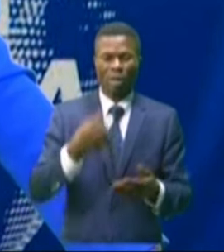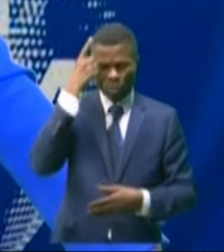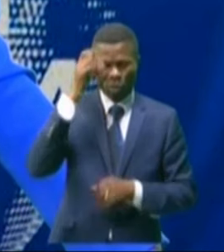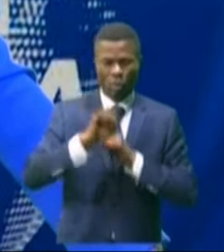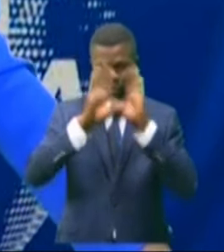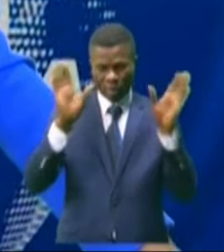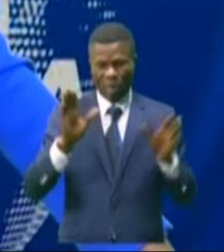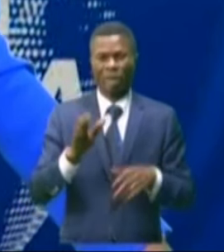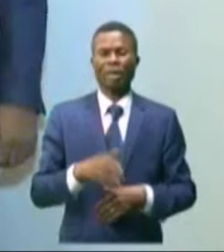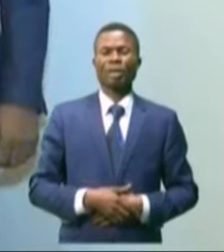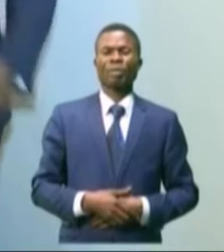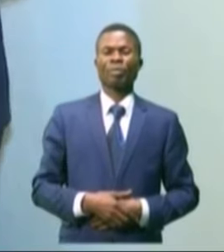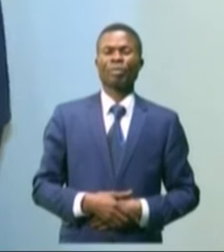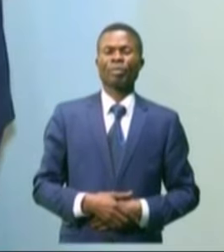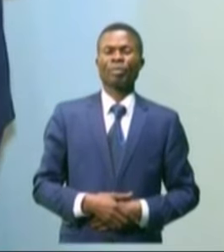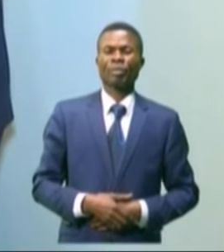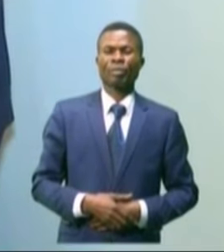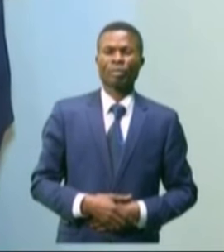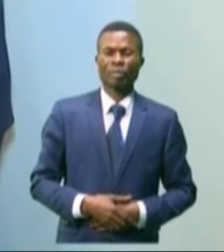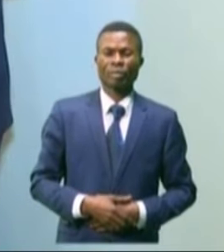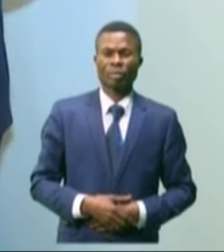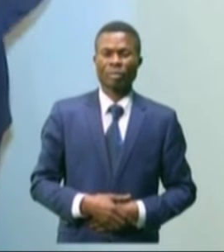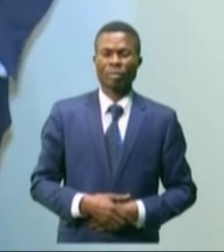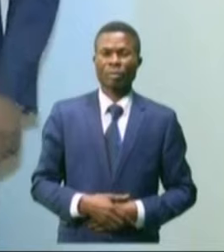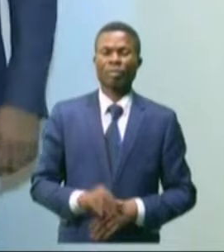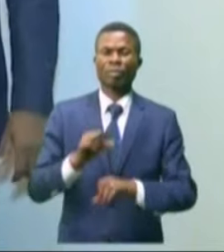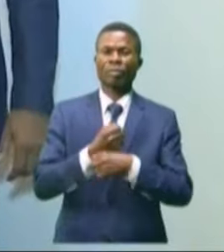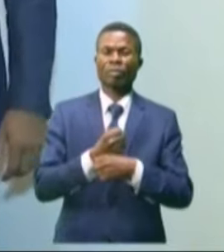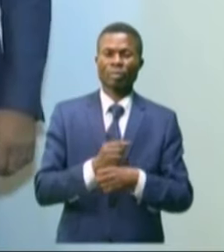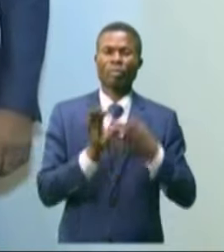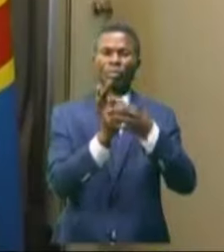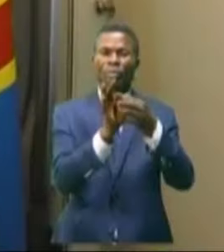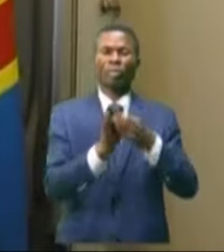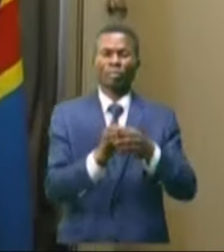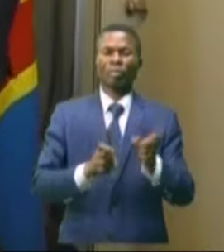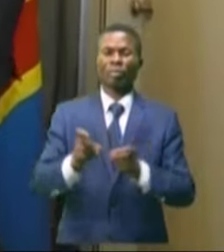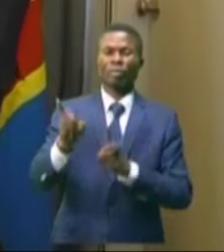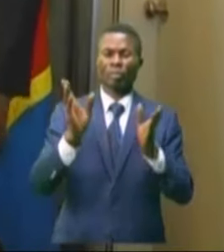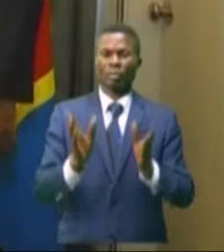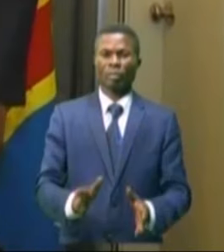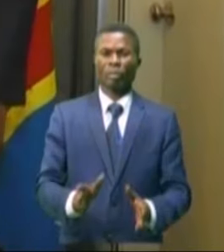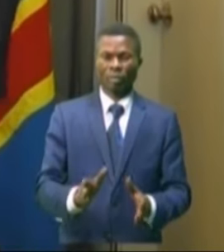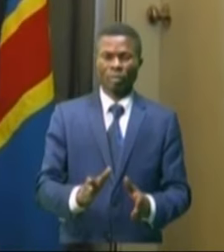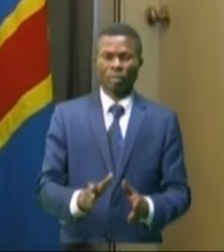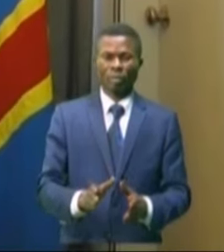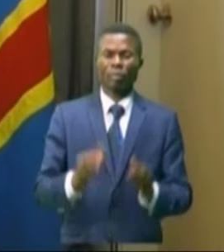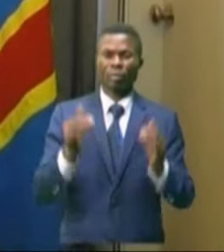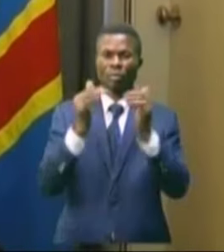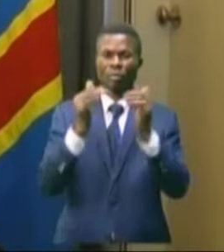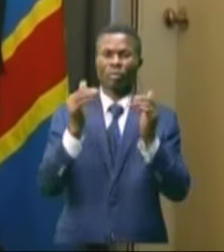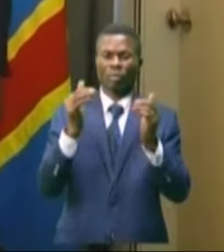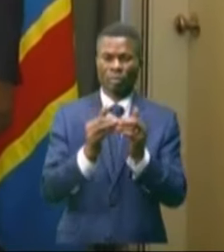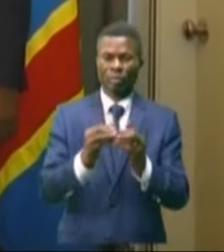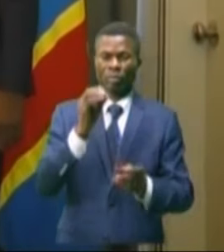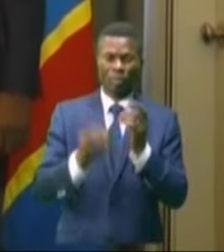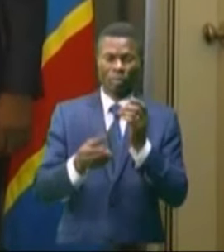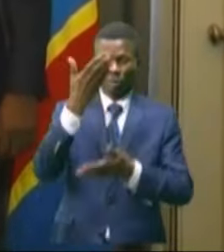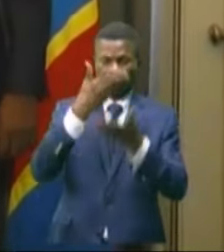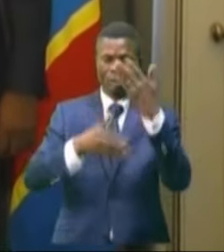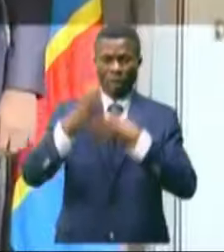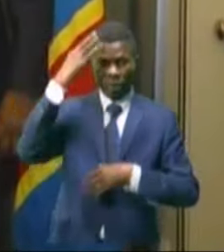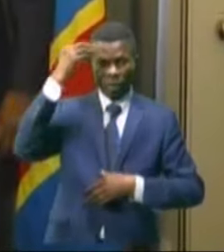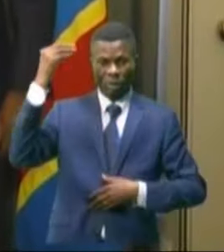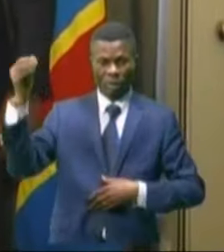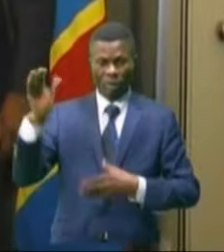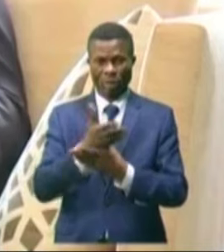Malouma. Mettre en bras la coopération administrative sud-sud pour implanter une dynamique d'échange d'expériences